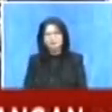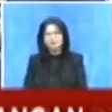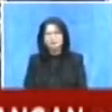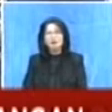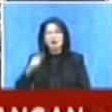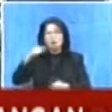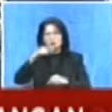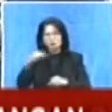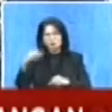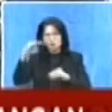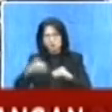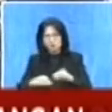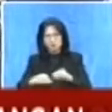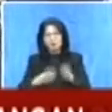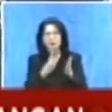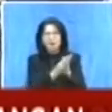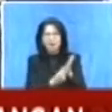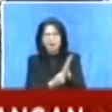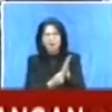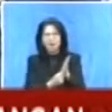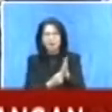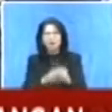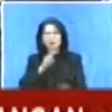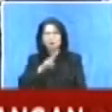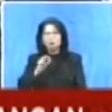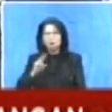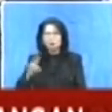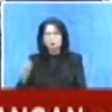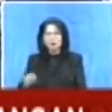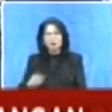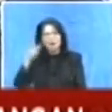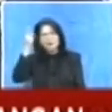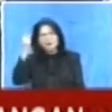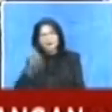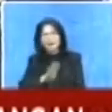anggaran tahun 2022 direncanakan sebesar